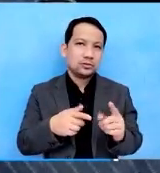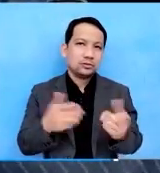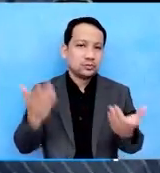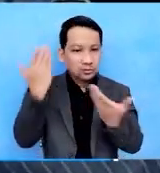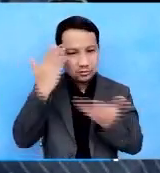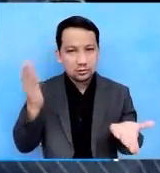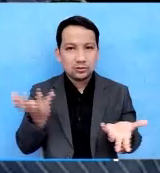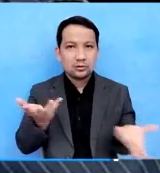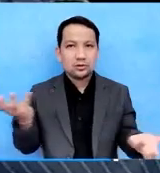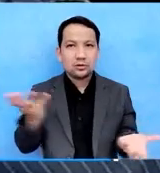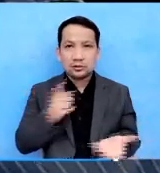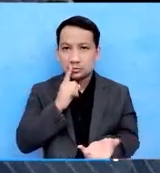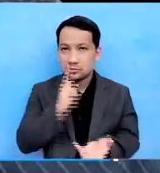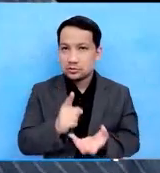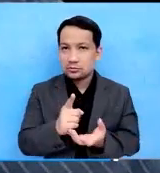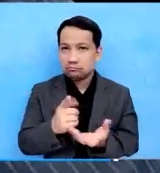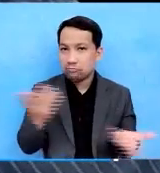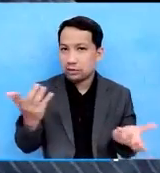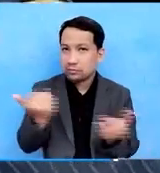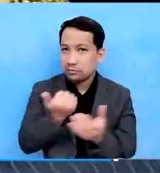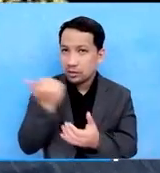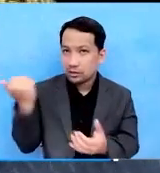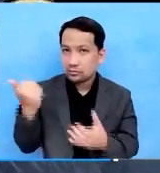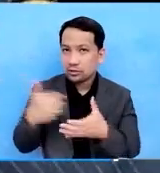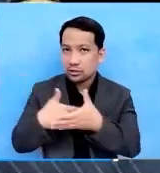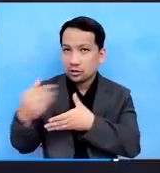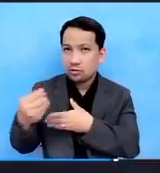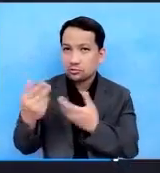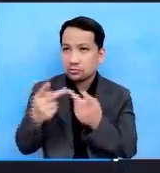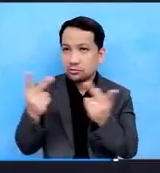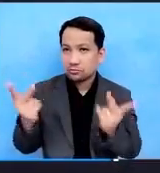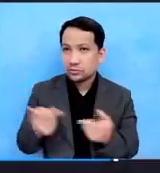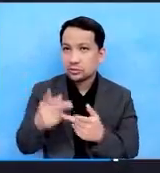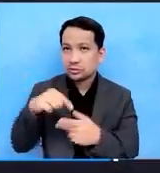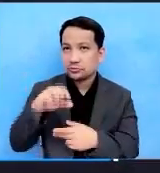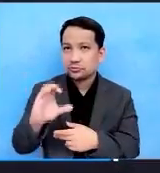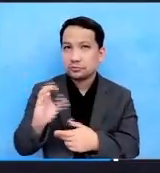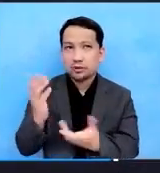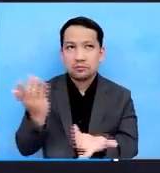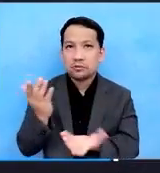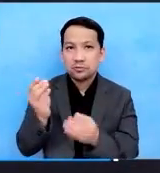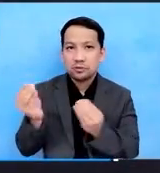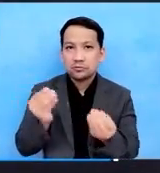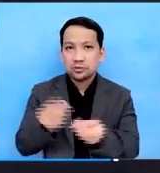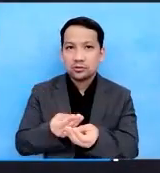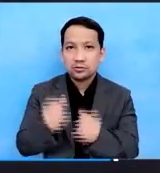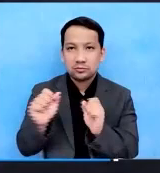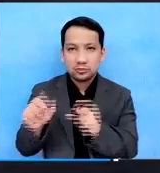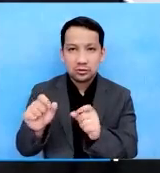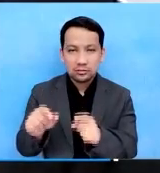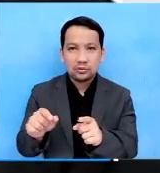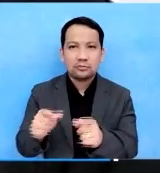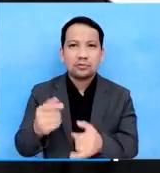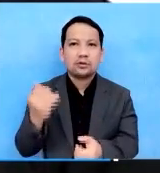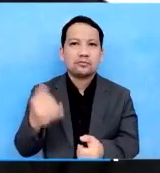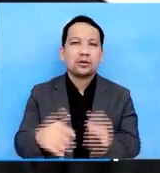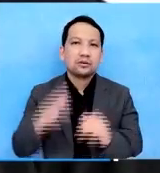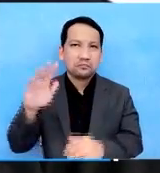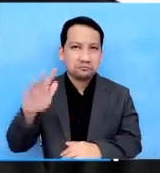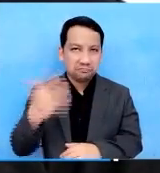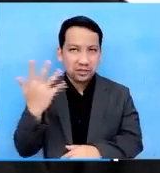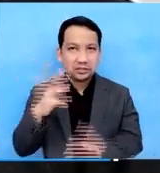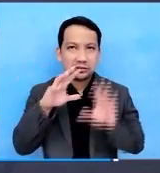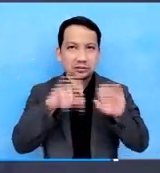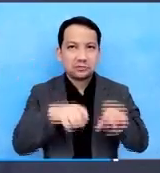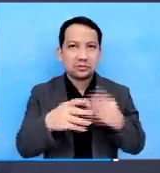alam kung ito po ay naglalaro dun sa labas ng area po ng Quezon City. Napag-alamang ding ito na ang ikalimang beses na